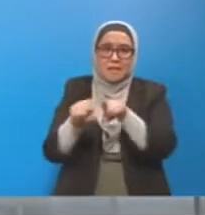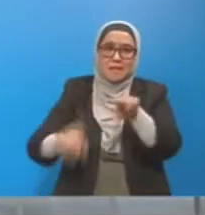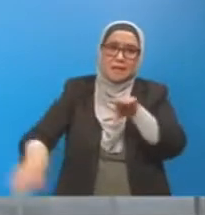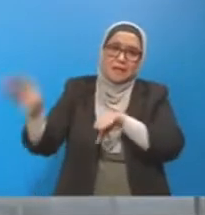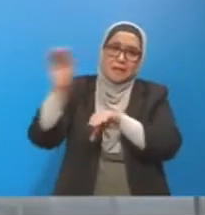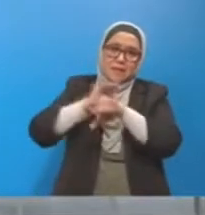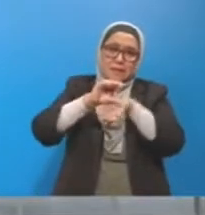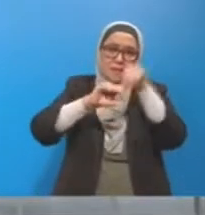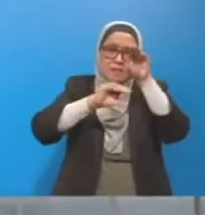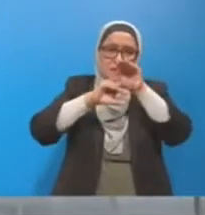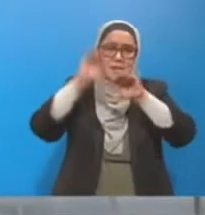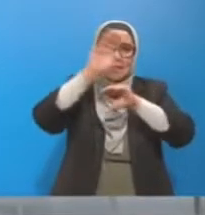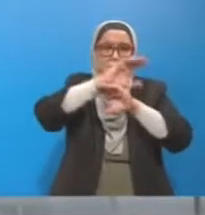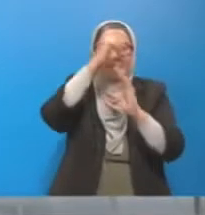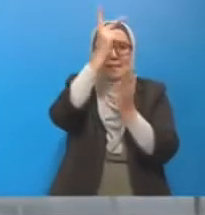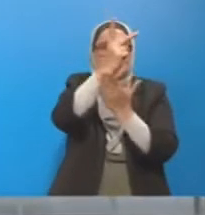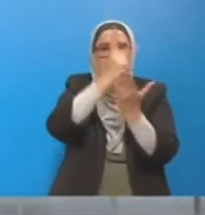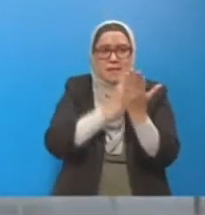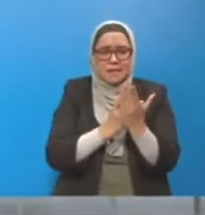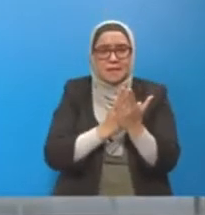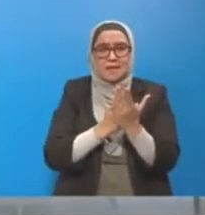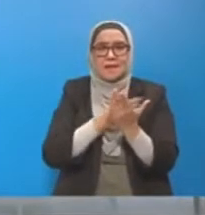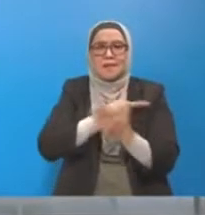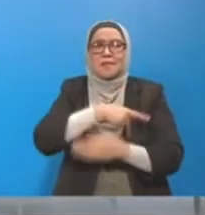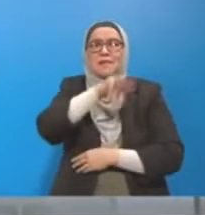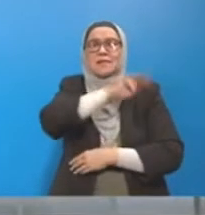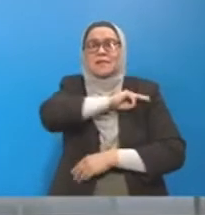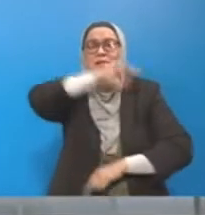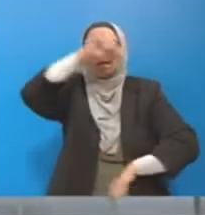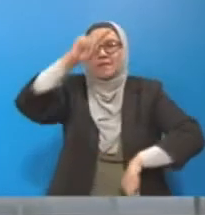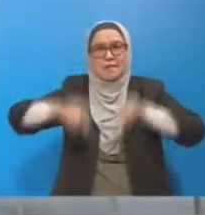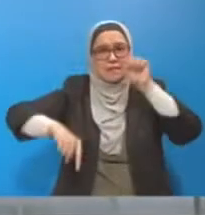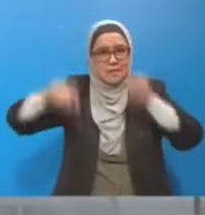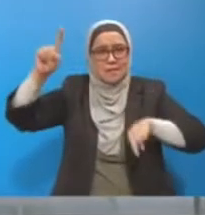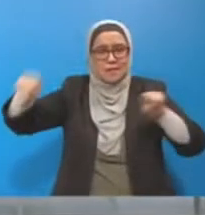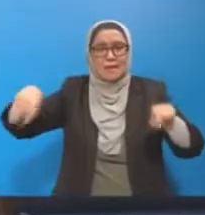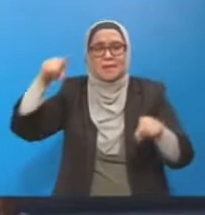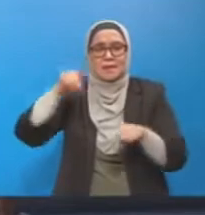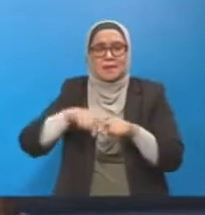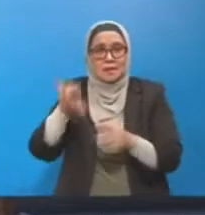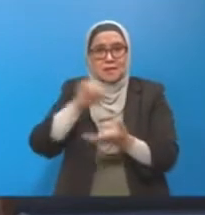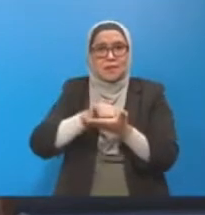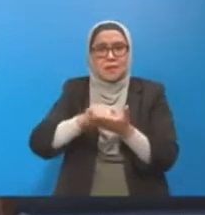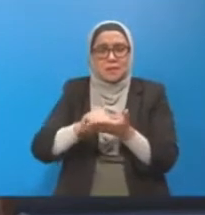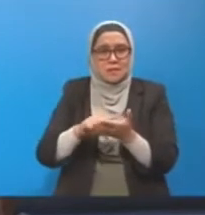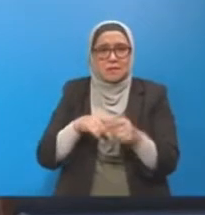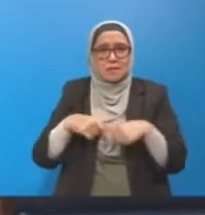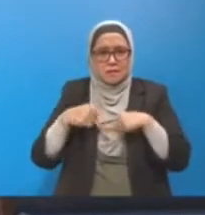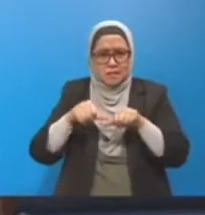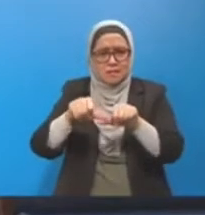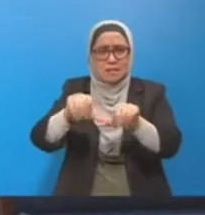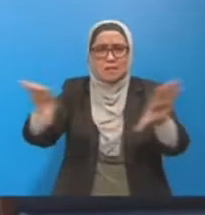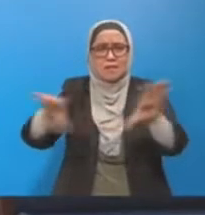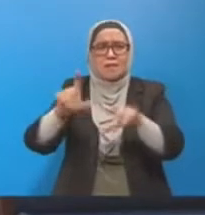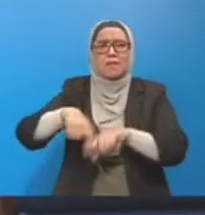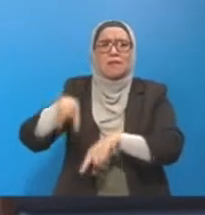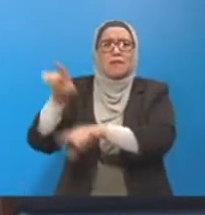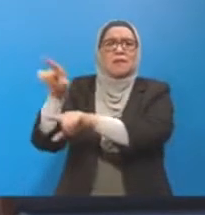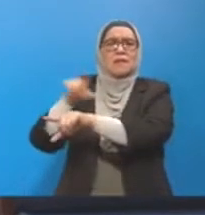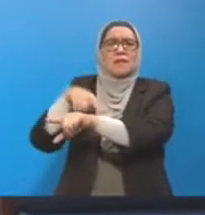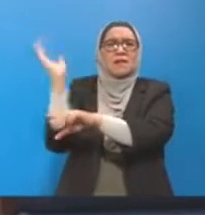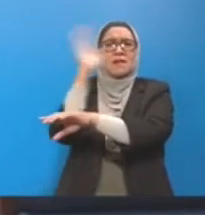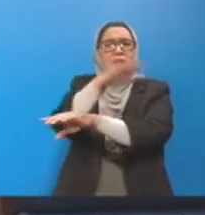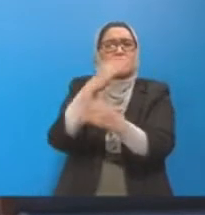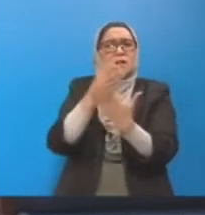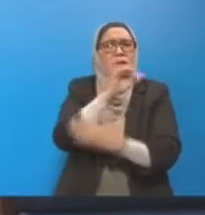kementerian-kementerian yang pelbagai ini itu itu sedang kita lakukan sekali betul yang belum mati malam terima itu masih